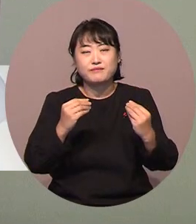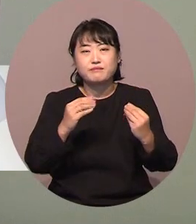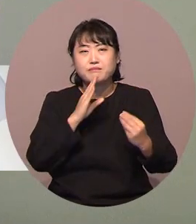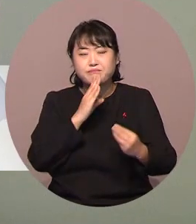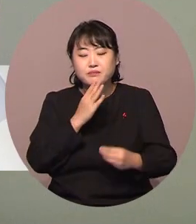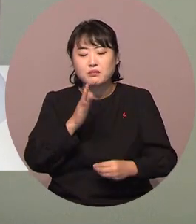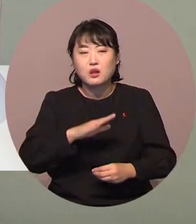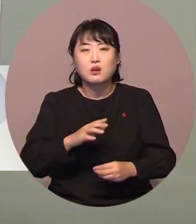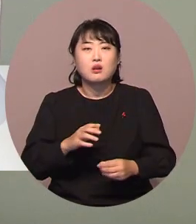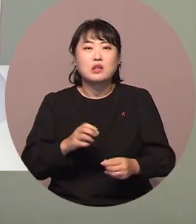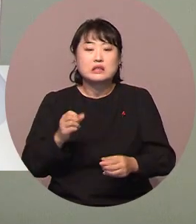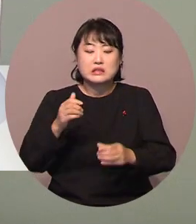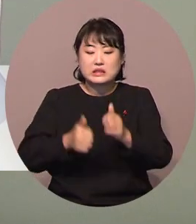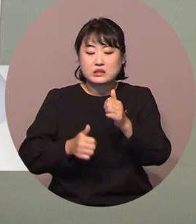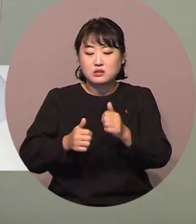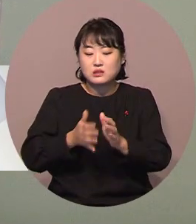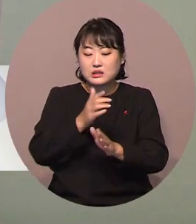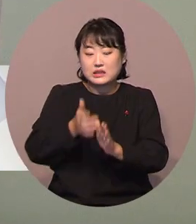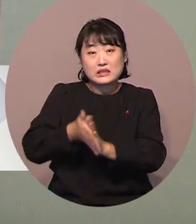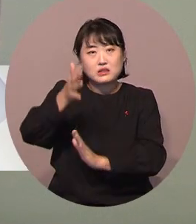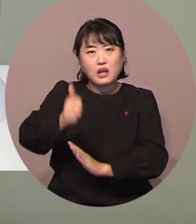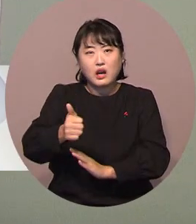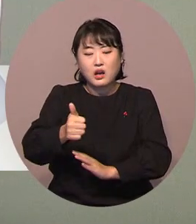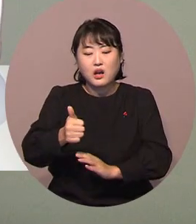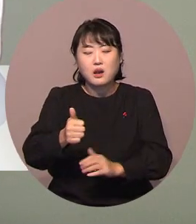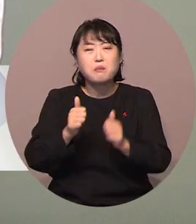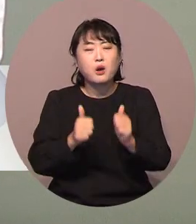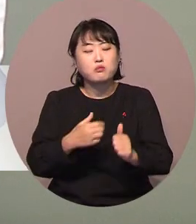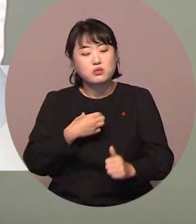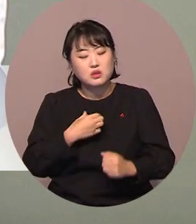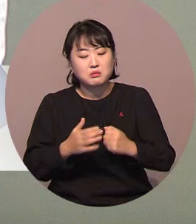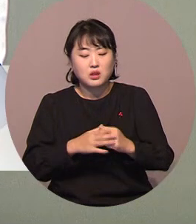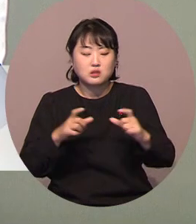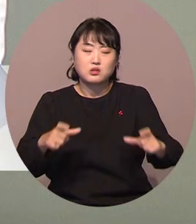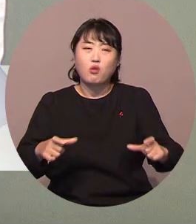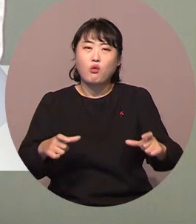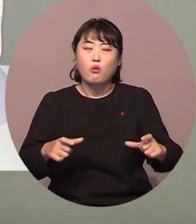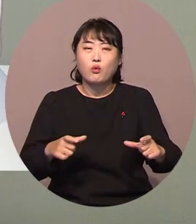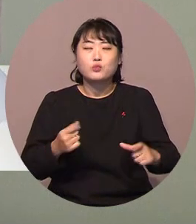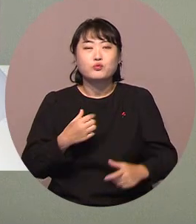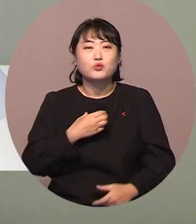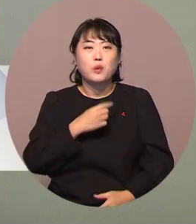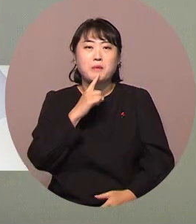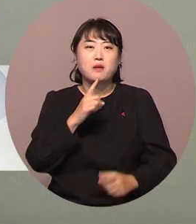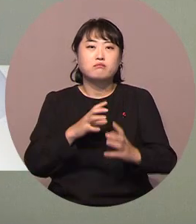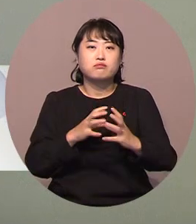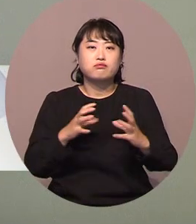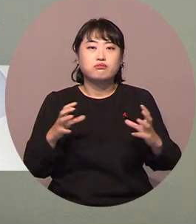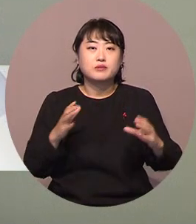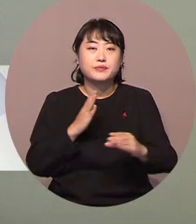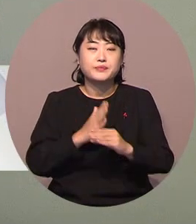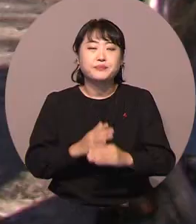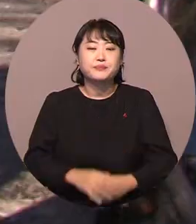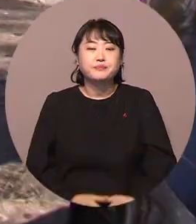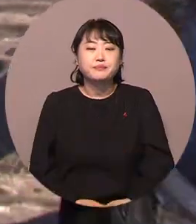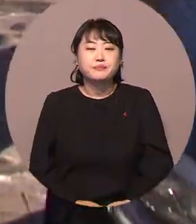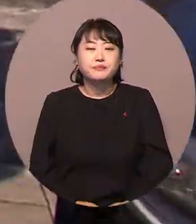사법 리스크가 다시 연장된 셈이라 지역 사회에서 우려가 나옵니다 김광현 기자가 보도합니다